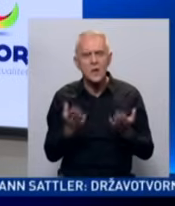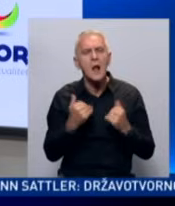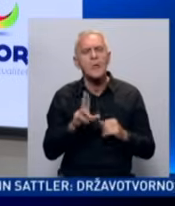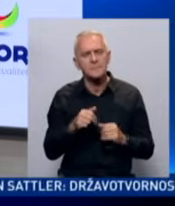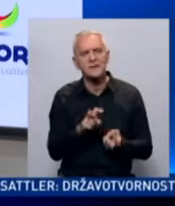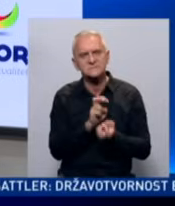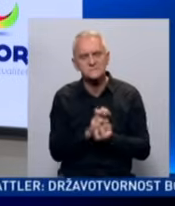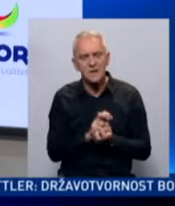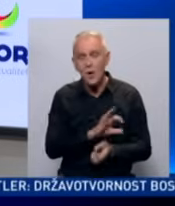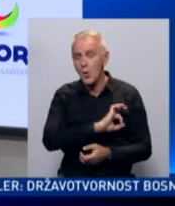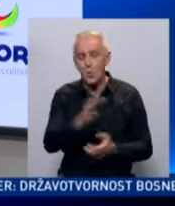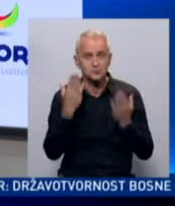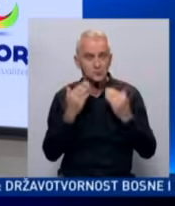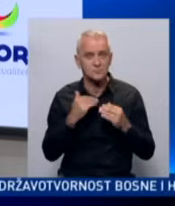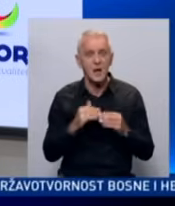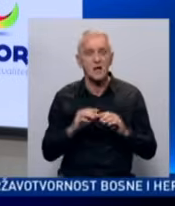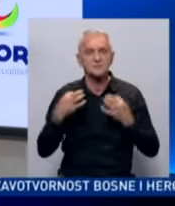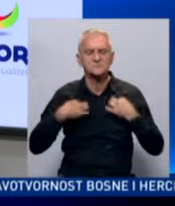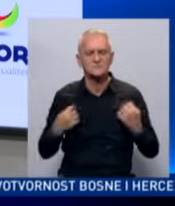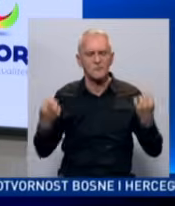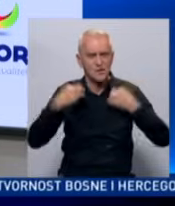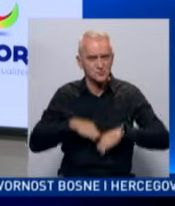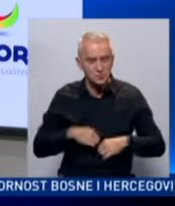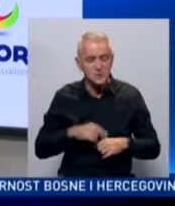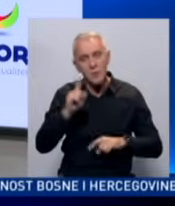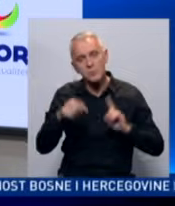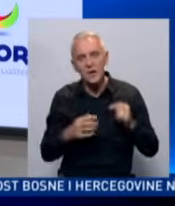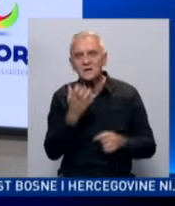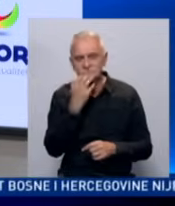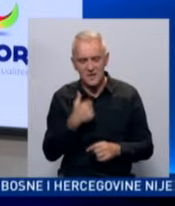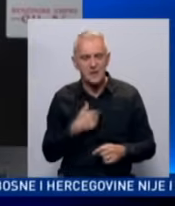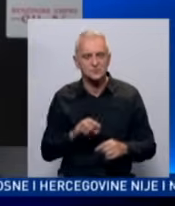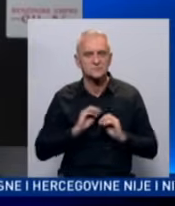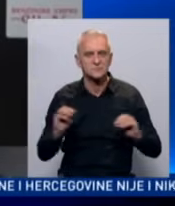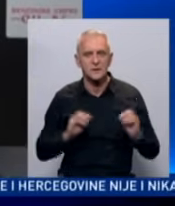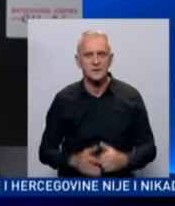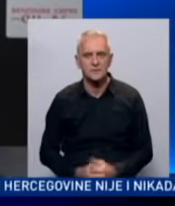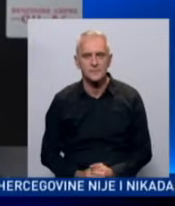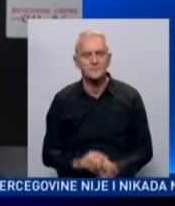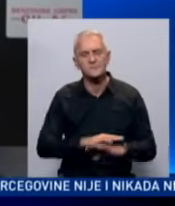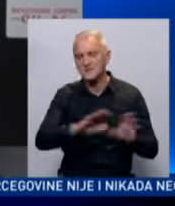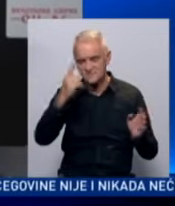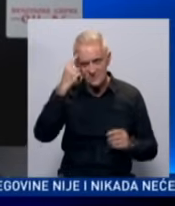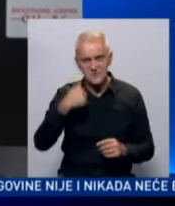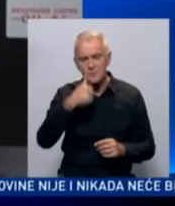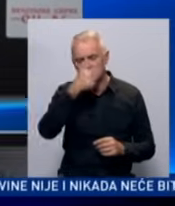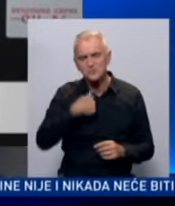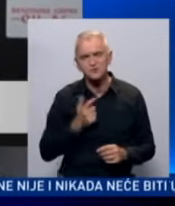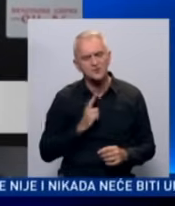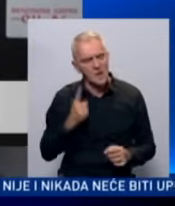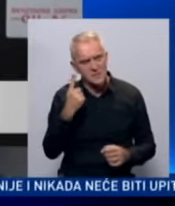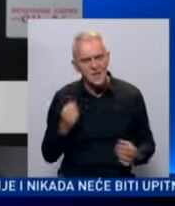smijeha. Odlična je atmosfera u slačionici, a ponekad se nasmije i naš trener. Svi znamo što nas očekuje, jedna teška